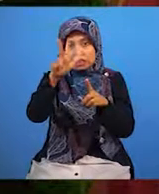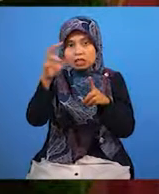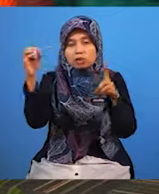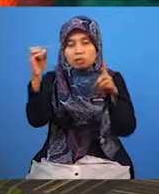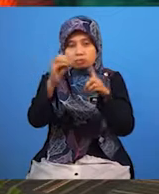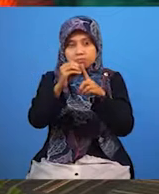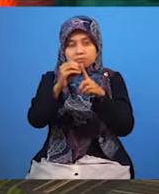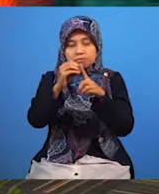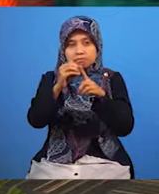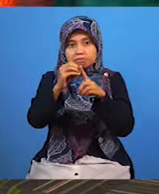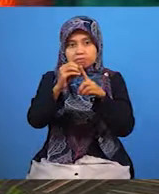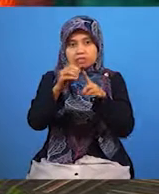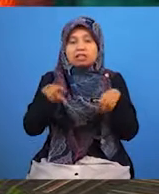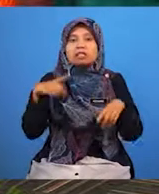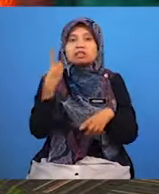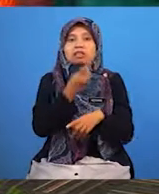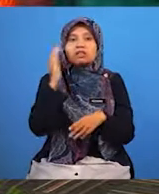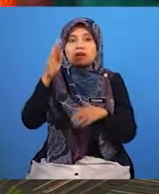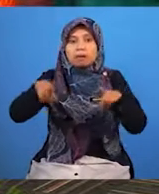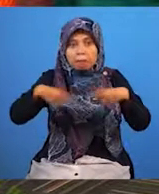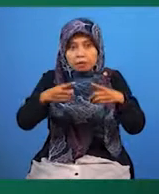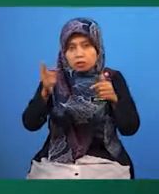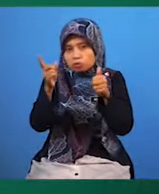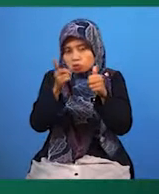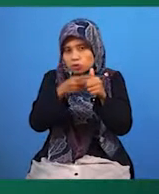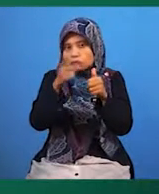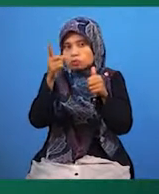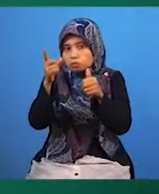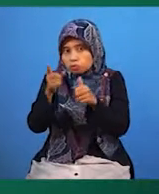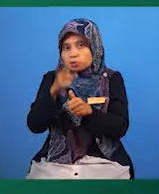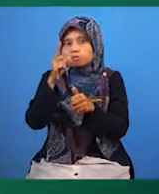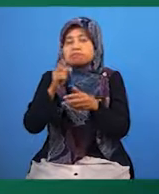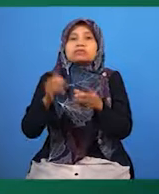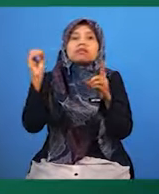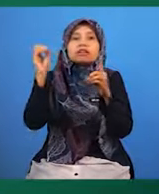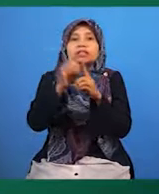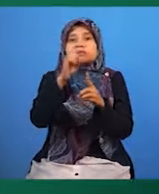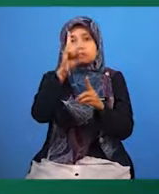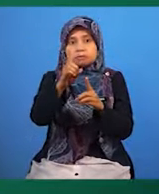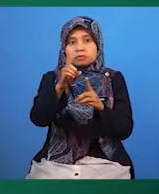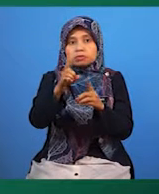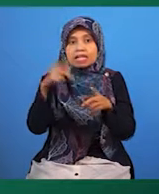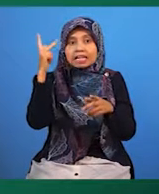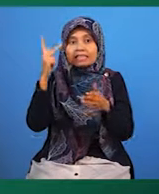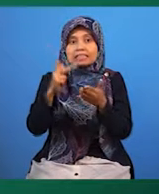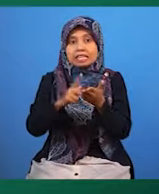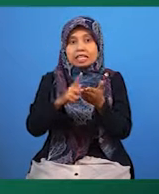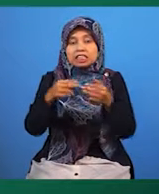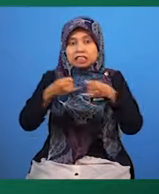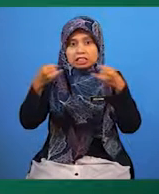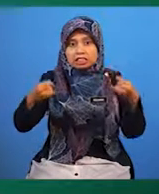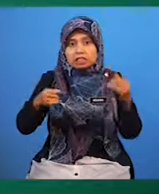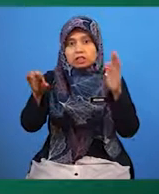pembelajaran. Kita akan pergi secara satu persatu. Objektif yang pertama adalah mengenal pasti